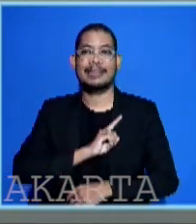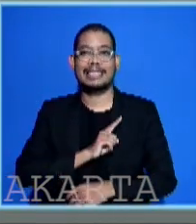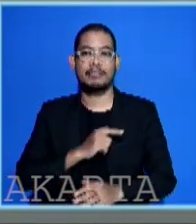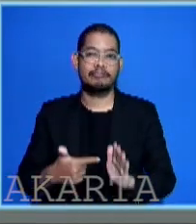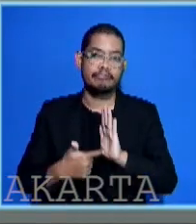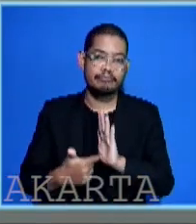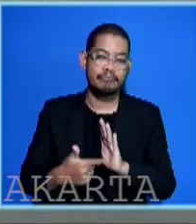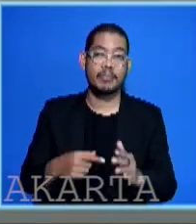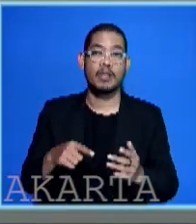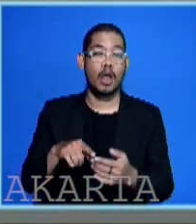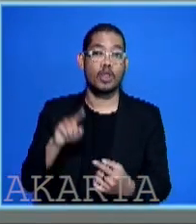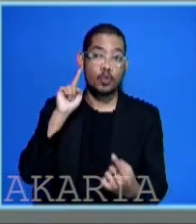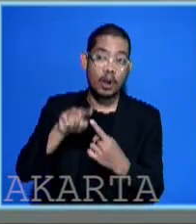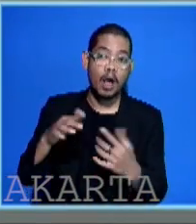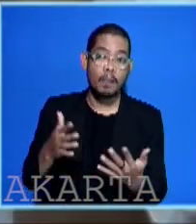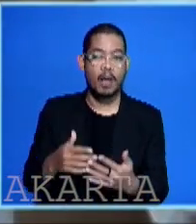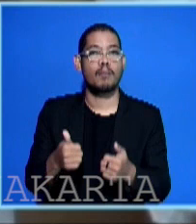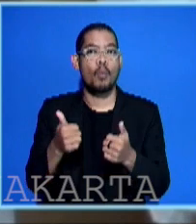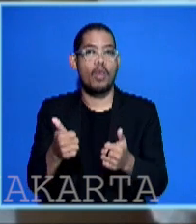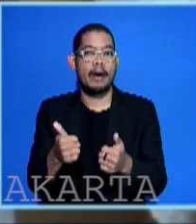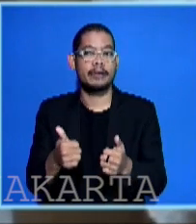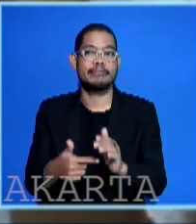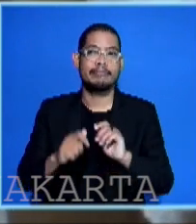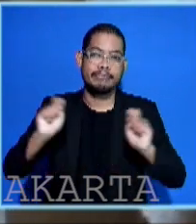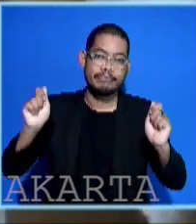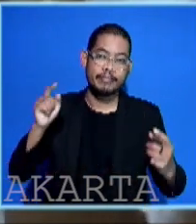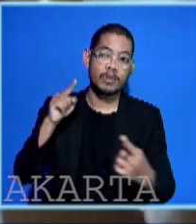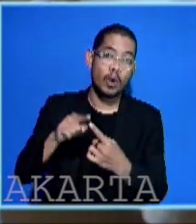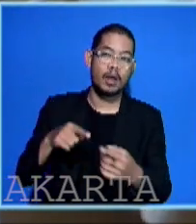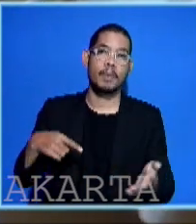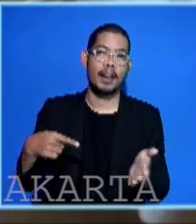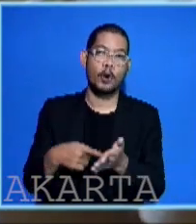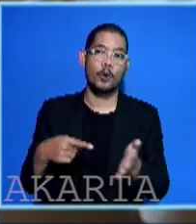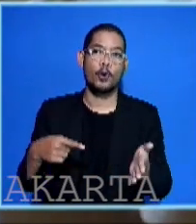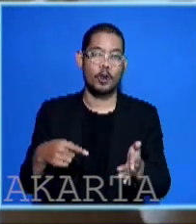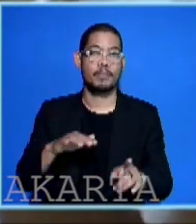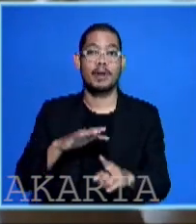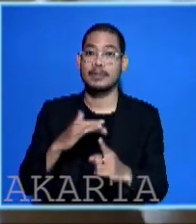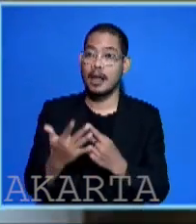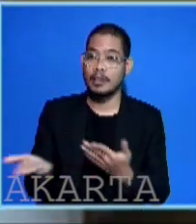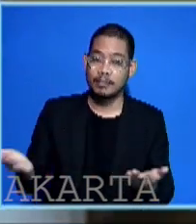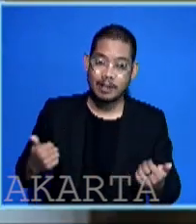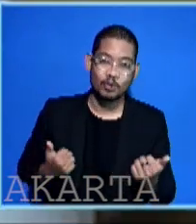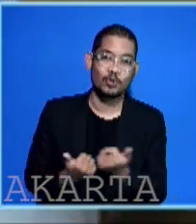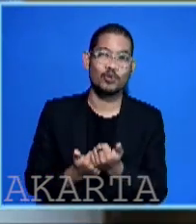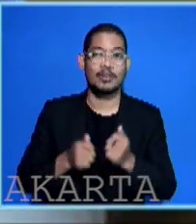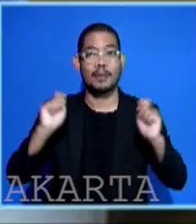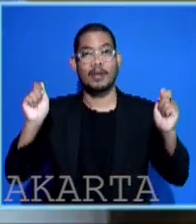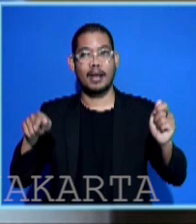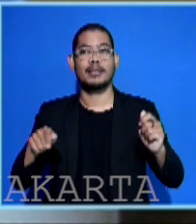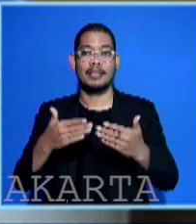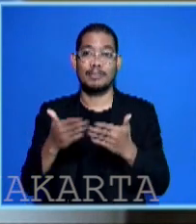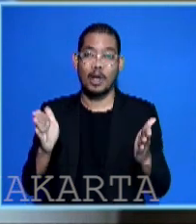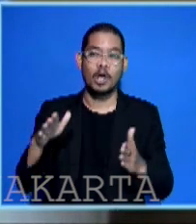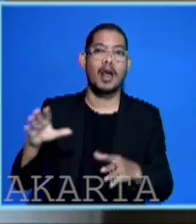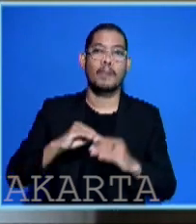misinya menjelang hari pemungutan suara diharapkan juga masyarakat tetap mendukung kegiatan kampanye terbuka metode rapat umum